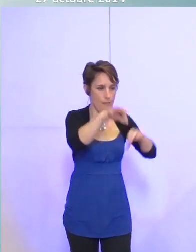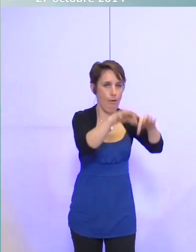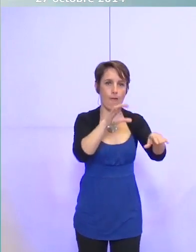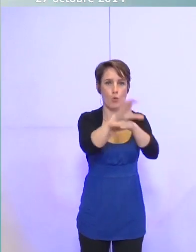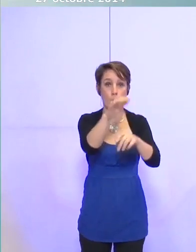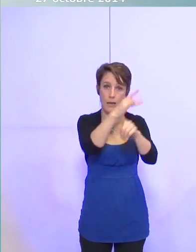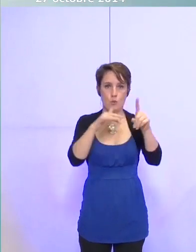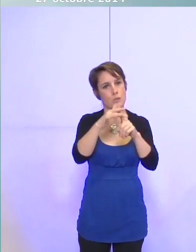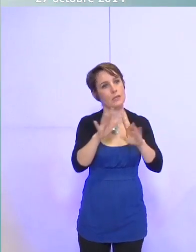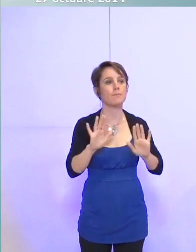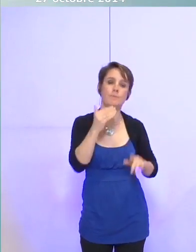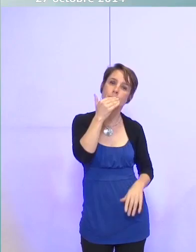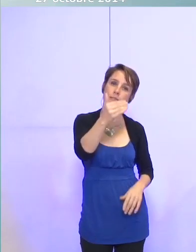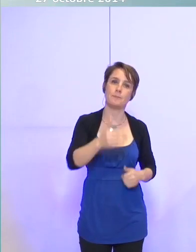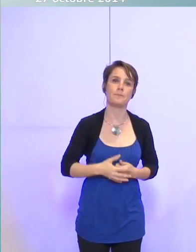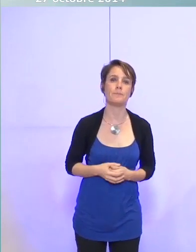Merci.